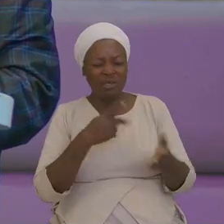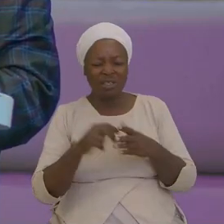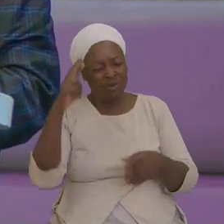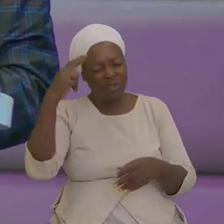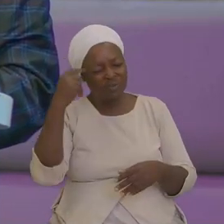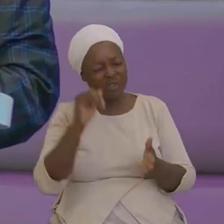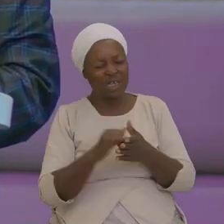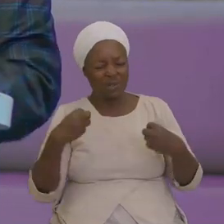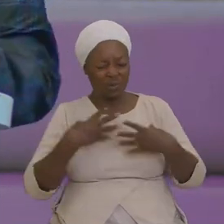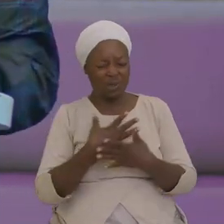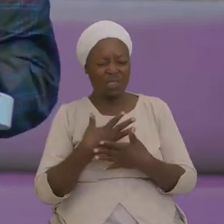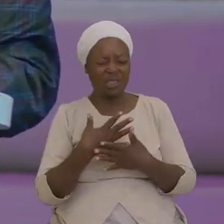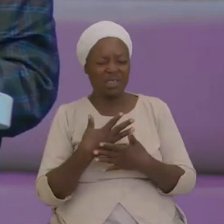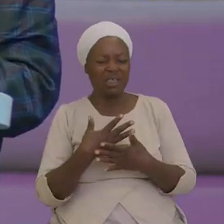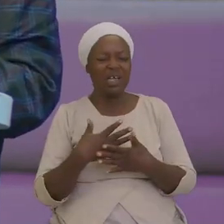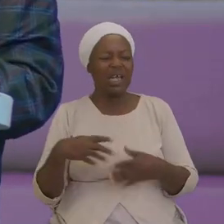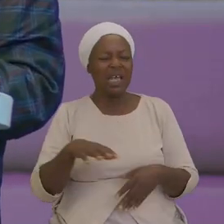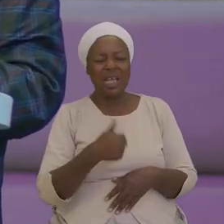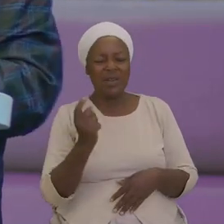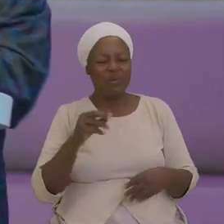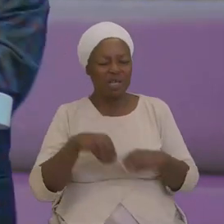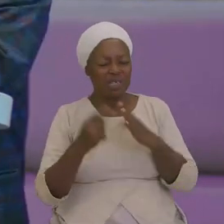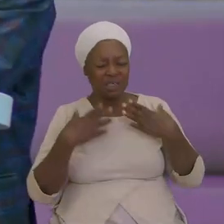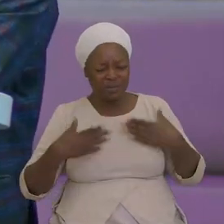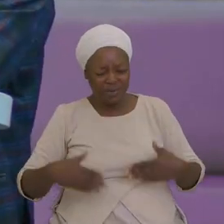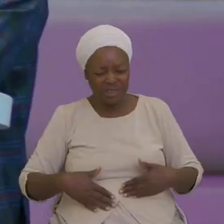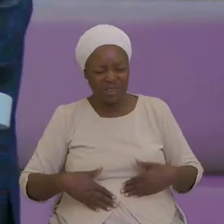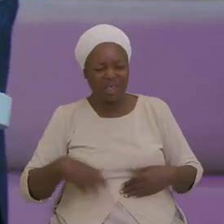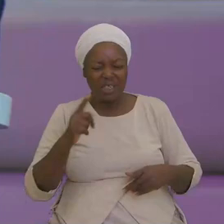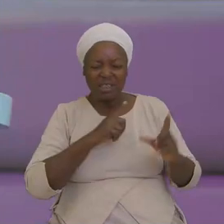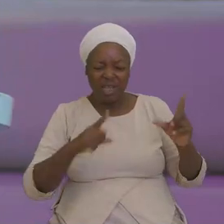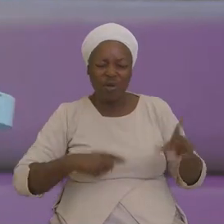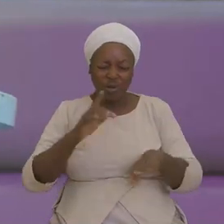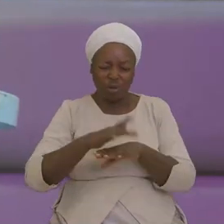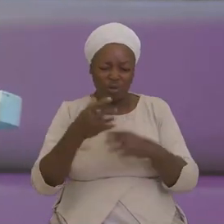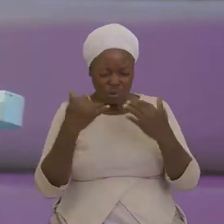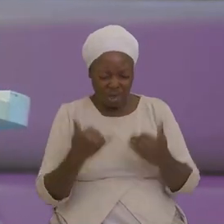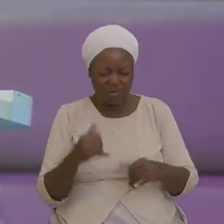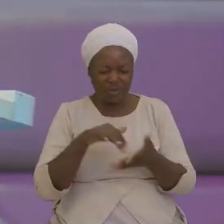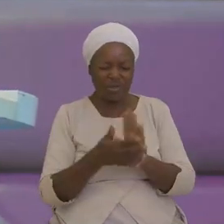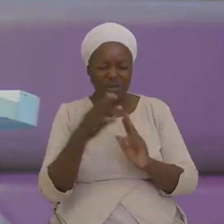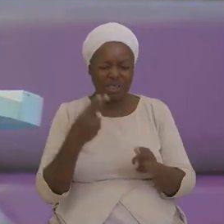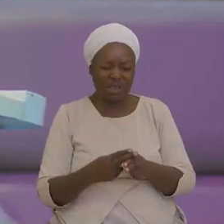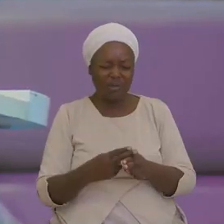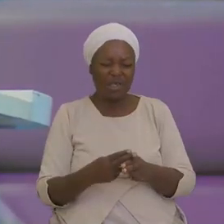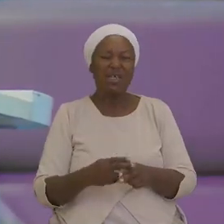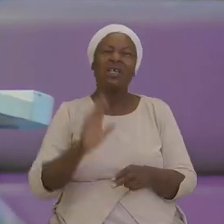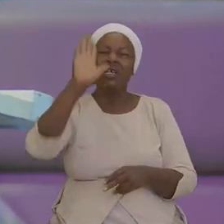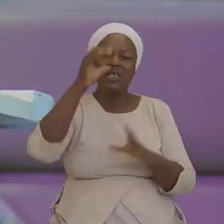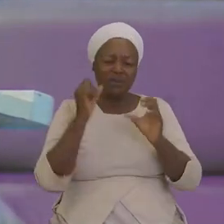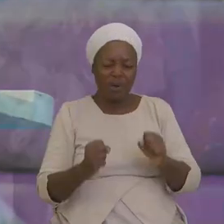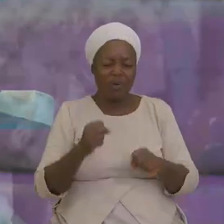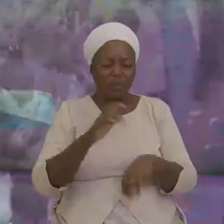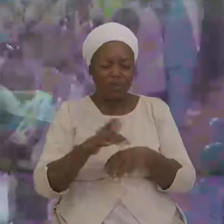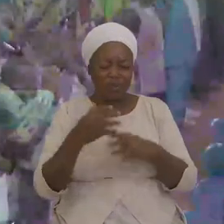de l'enflement, n'importe où dans le corps, le Seigneur te touche maintenant. Sa puissance